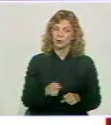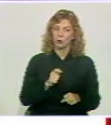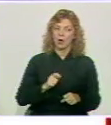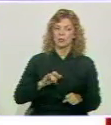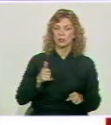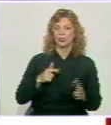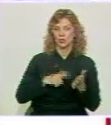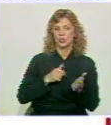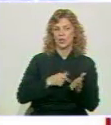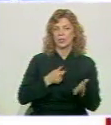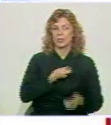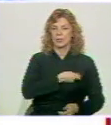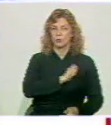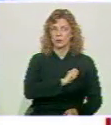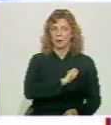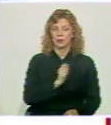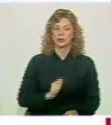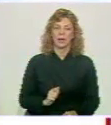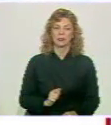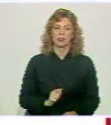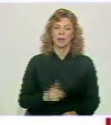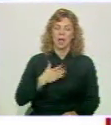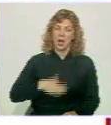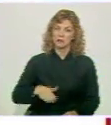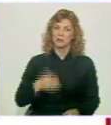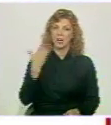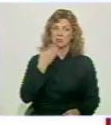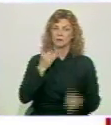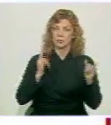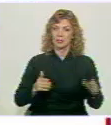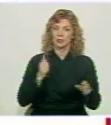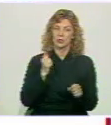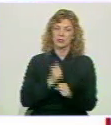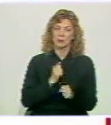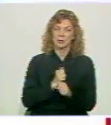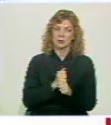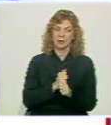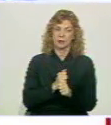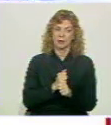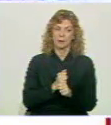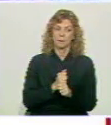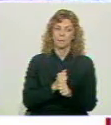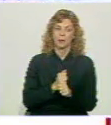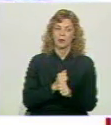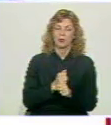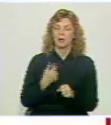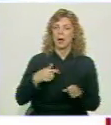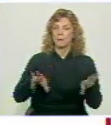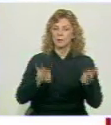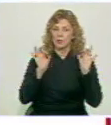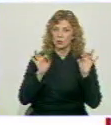cere responsabilitate. Aș vrea să urmez domeniul acesta. Sunt lucruri foarte interesante pe care le-am descoperit